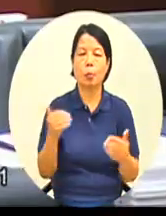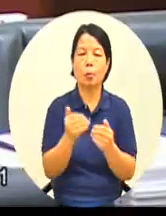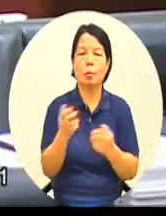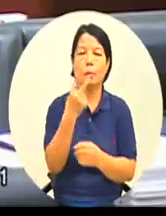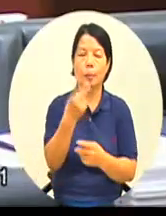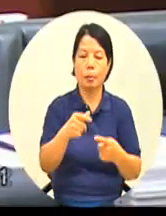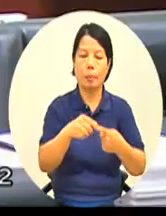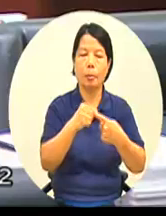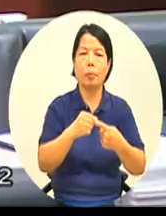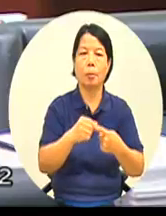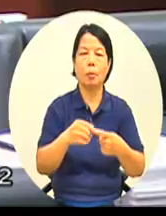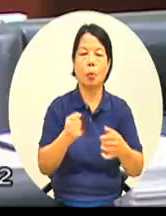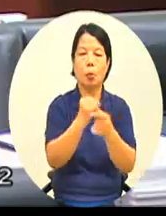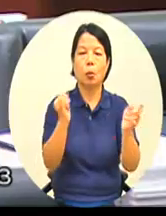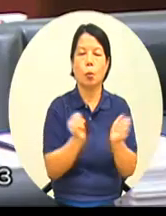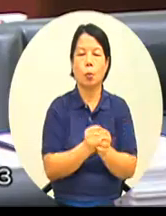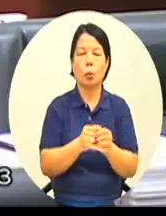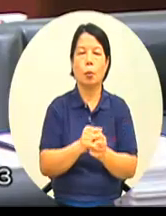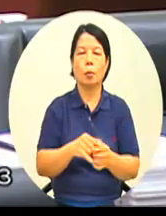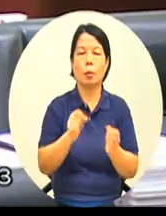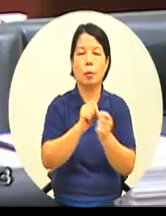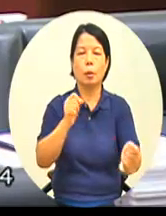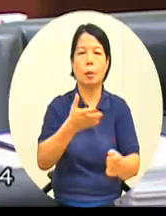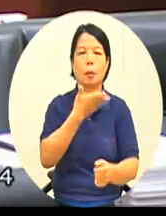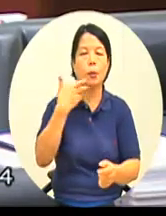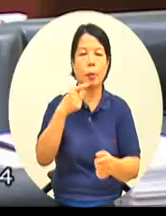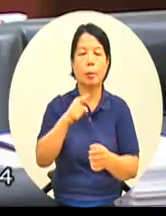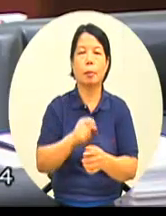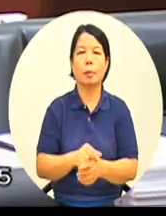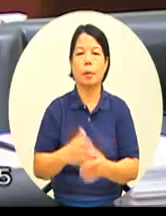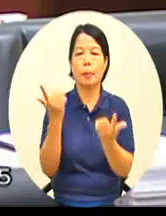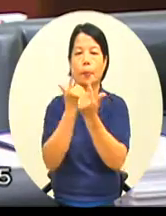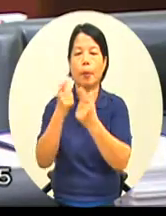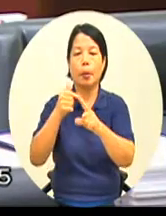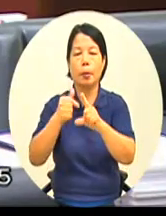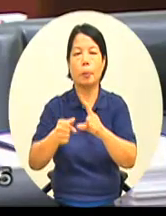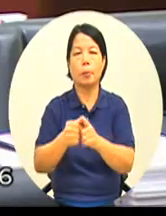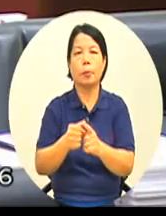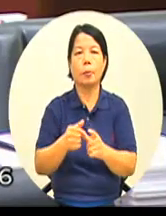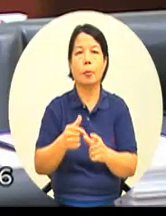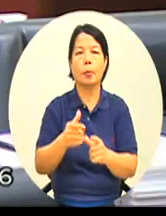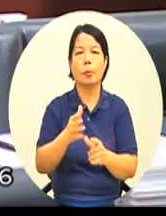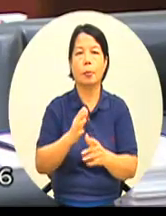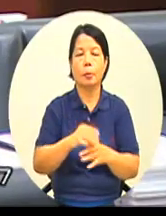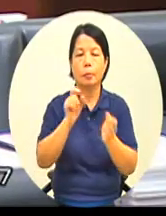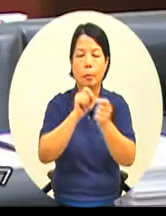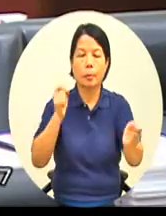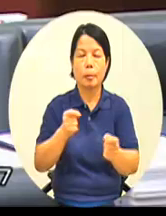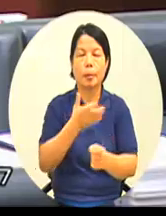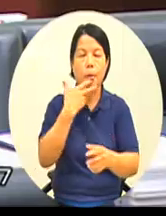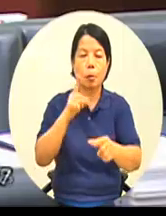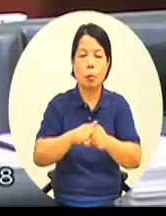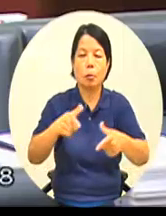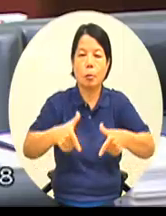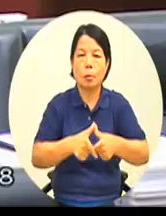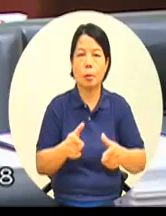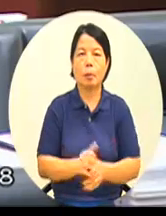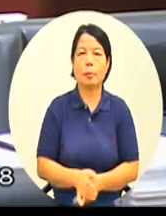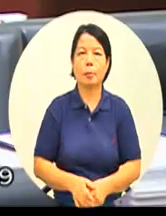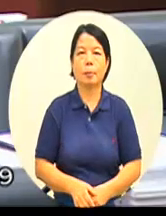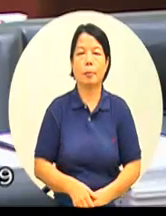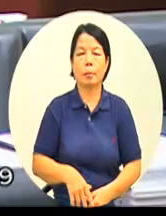是富民长青跟北区长青活动中心哈。富民你们已经在做了嘛哈，那预计什么时候可以完